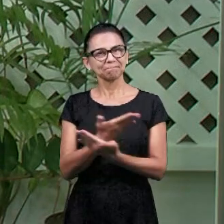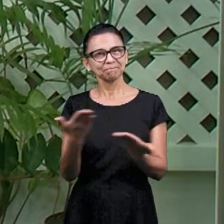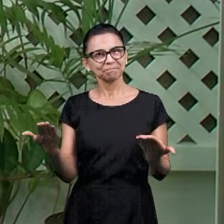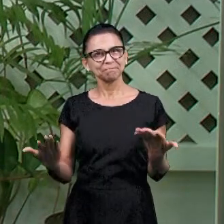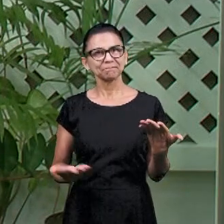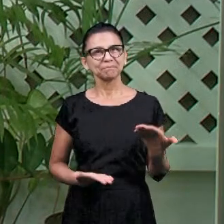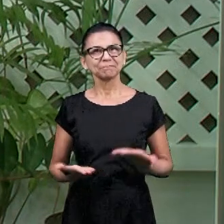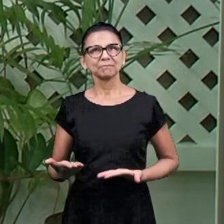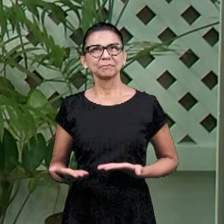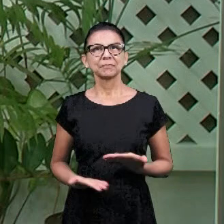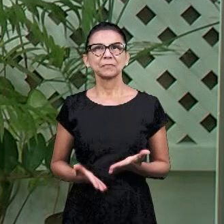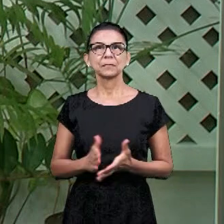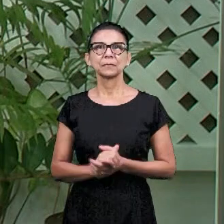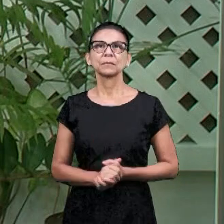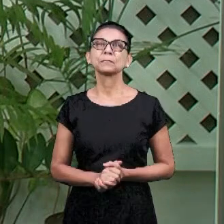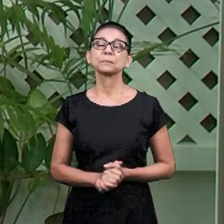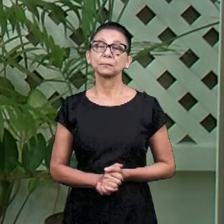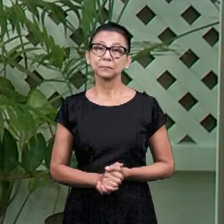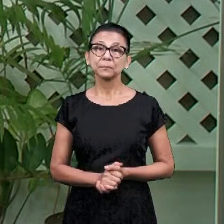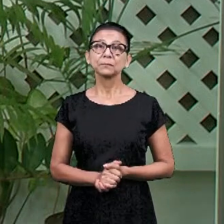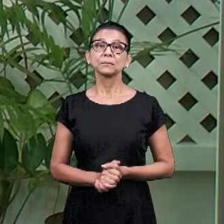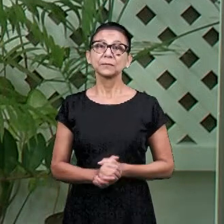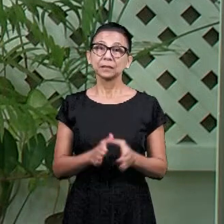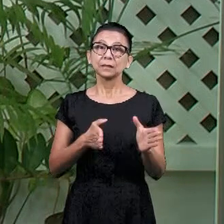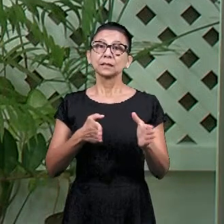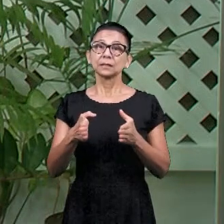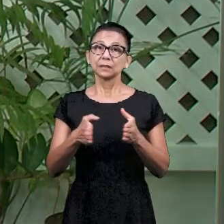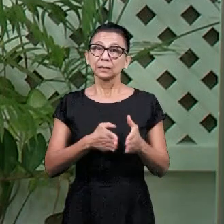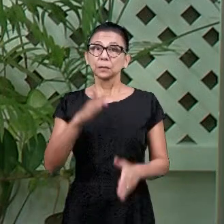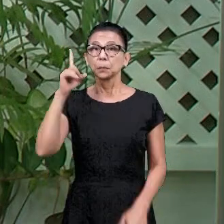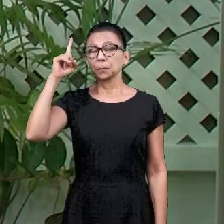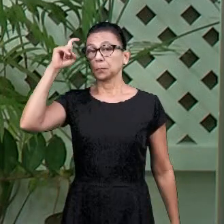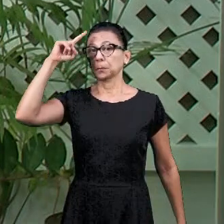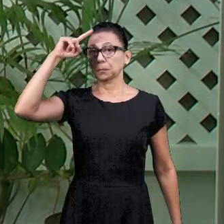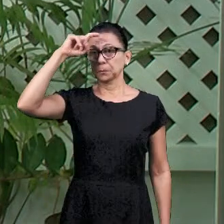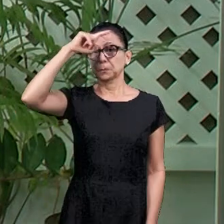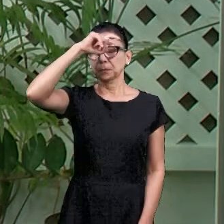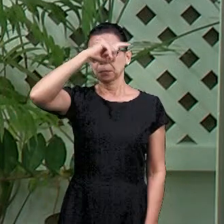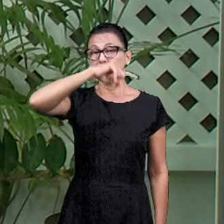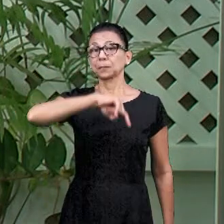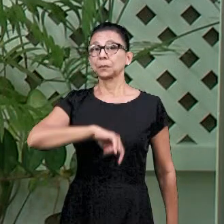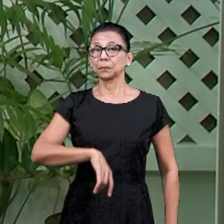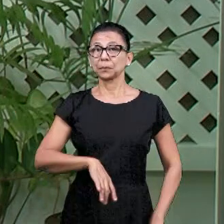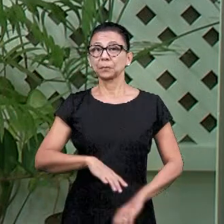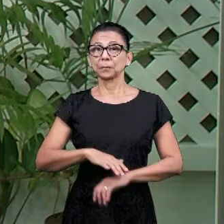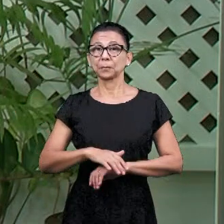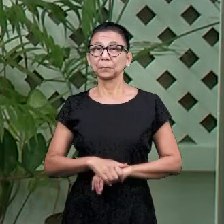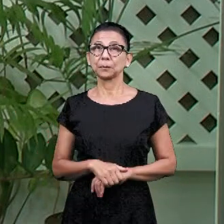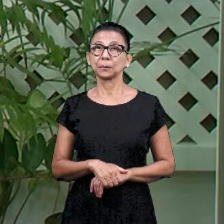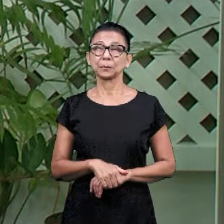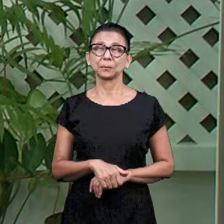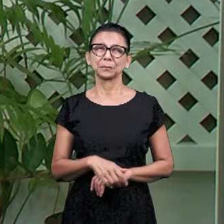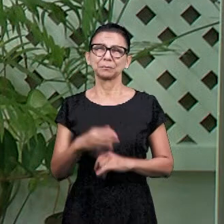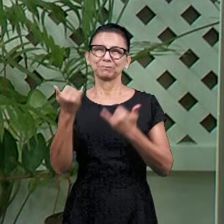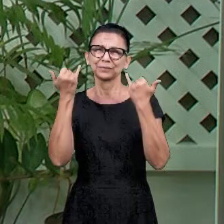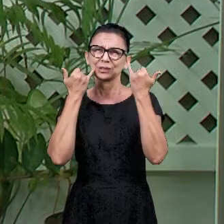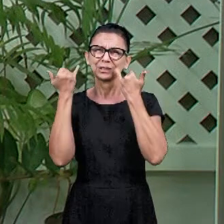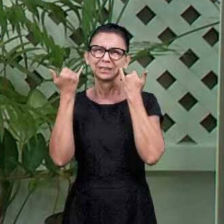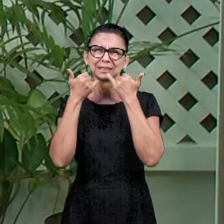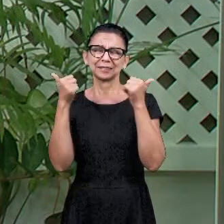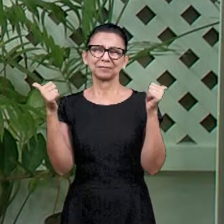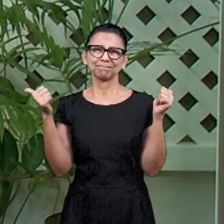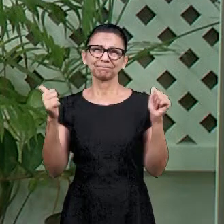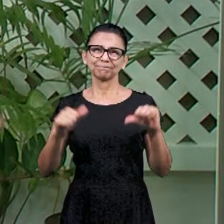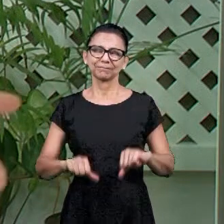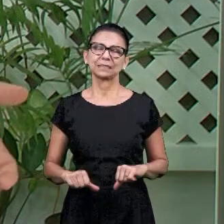dans cette école biblique dominicale. Mes bien-aimés, nous sommes dans une période très difficile parce